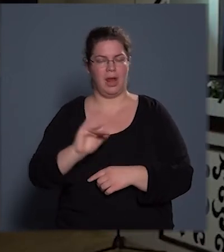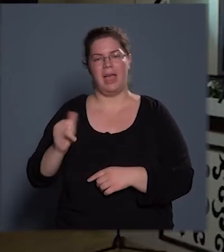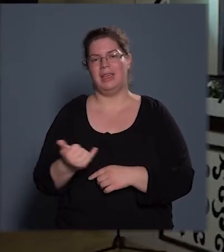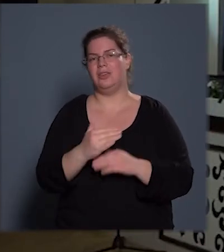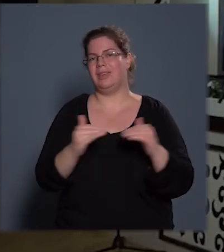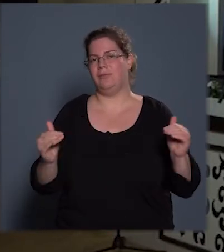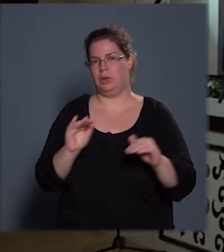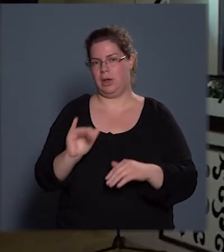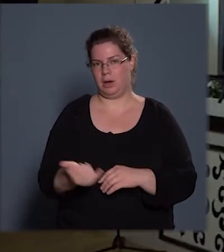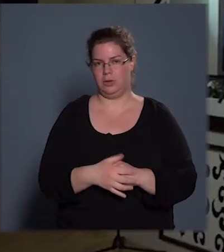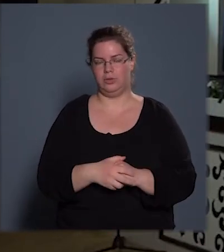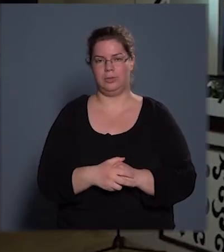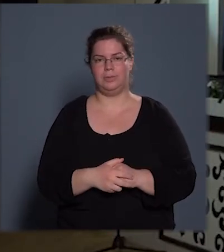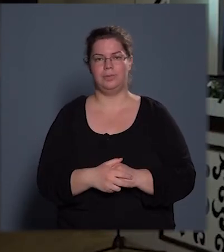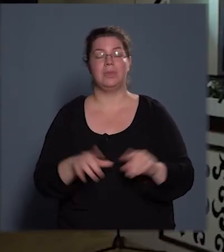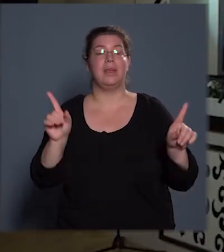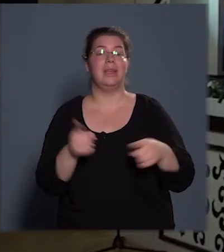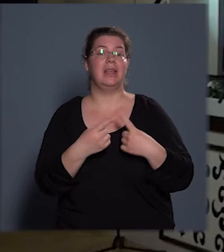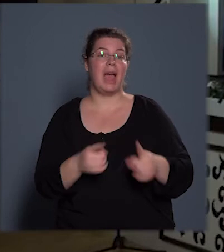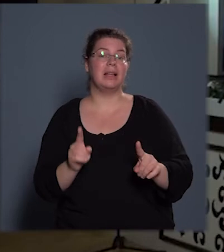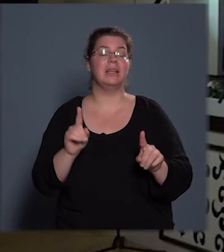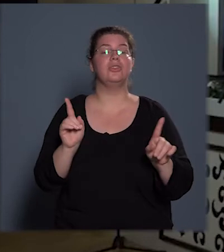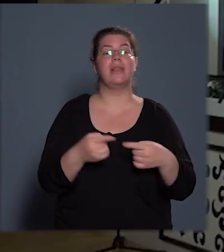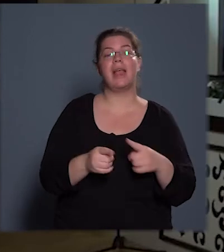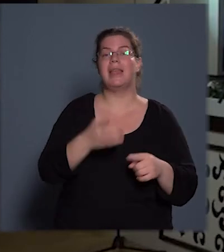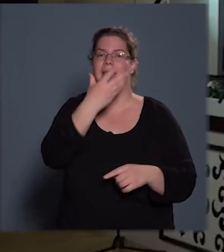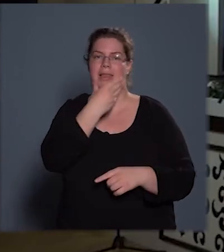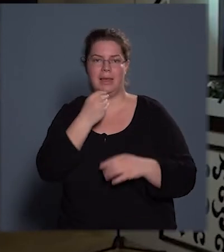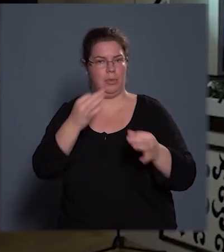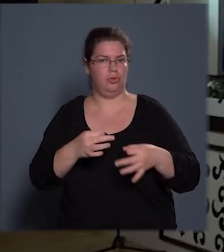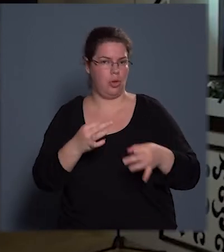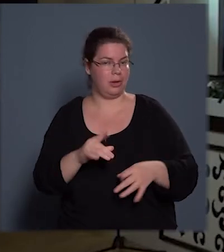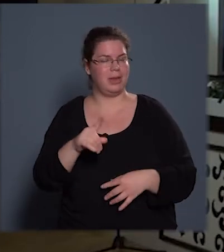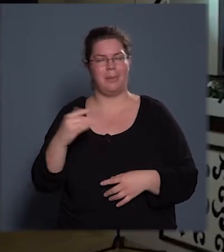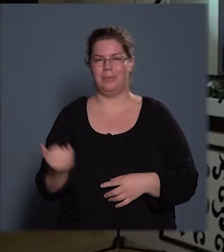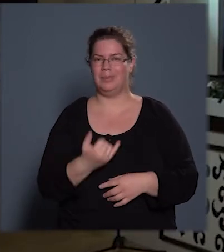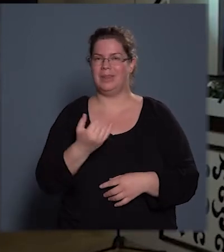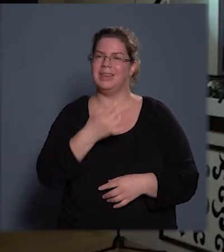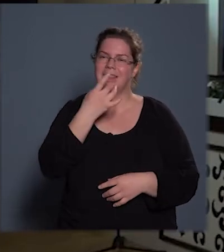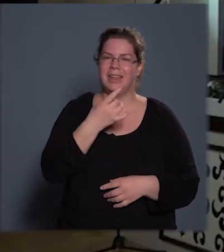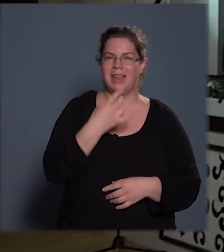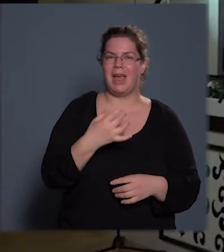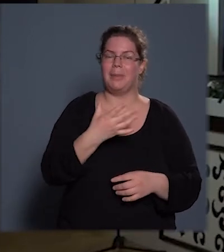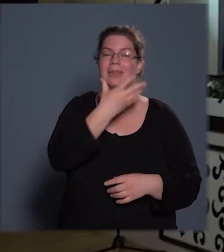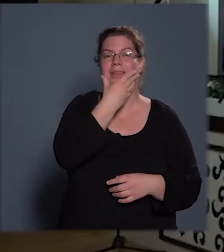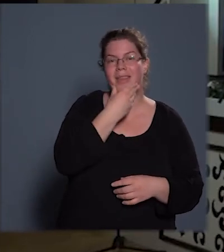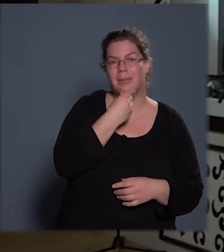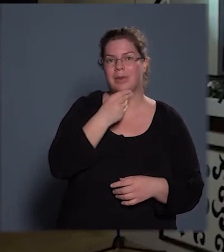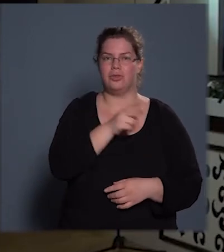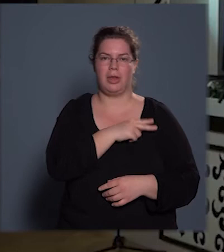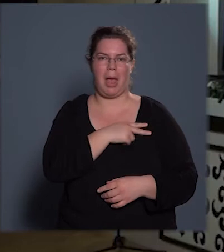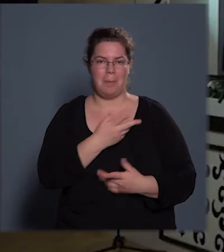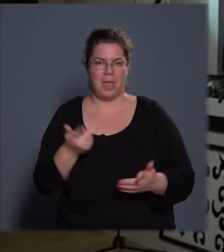és színvonalra is. Az éneklés, a zene szép és örök, de mindig inkább szép és nemes dolog,